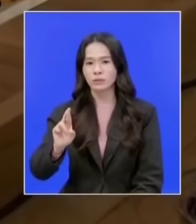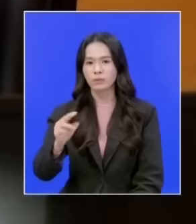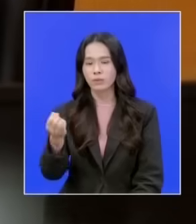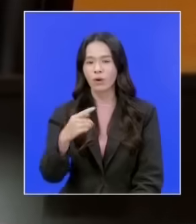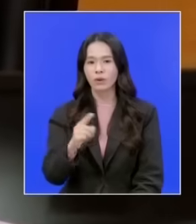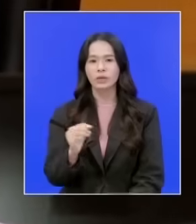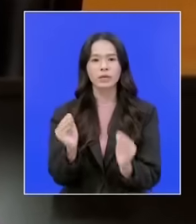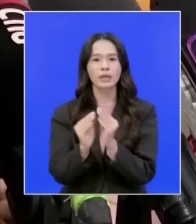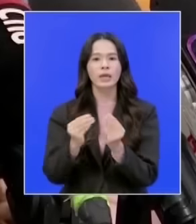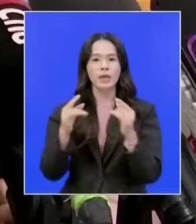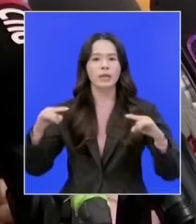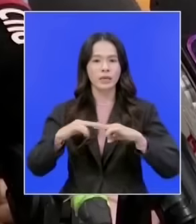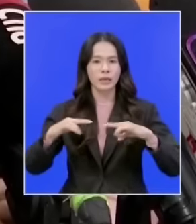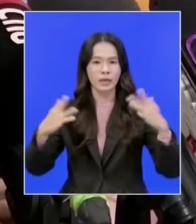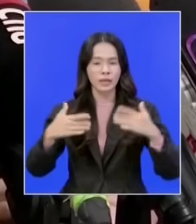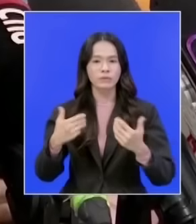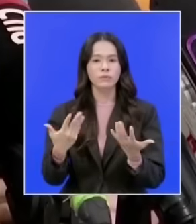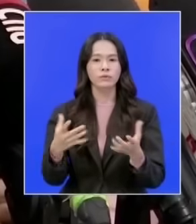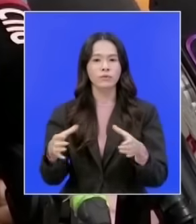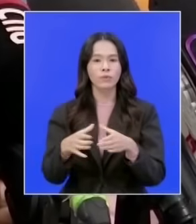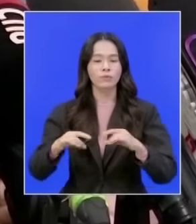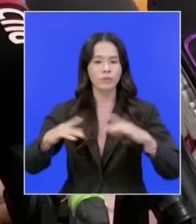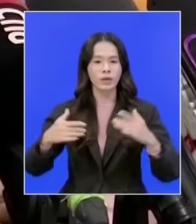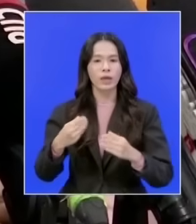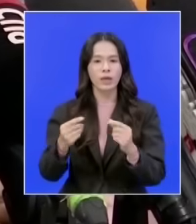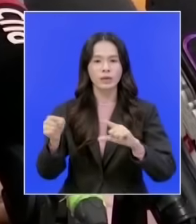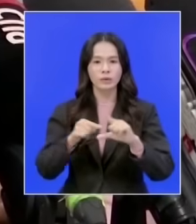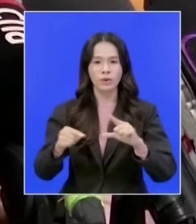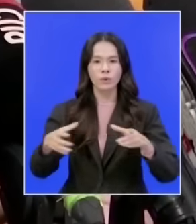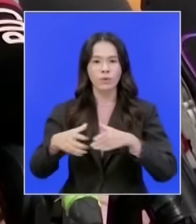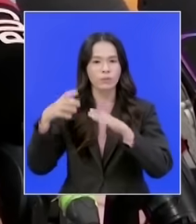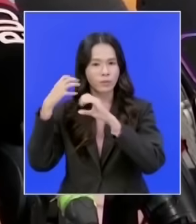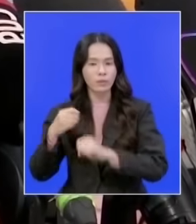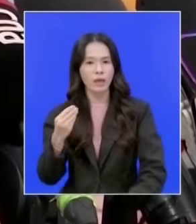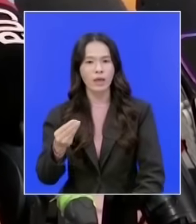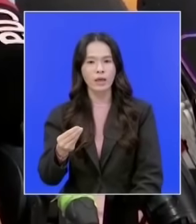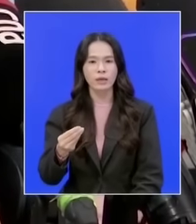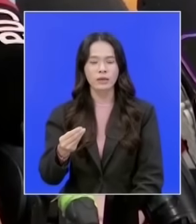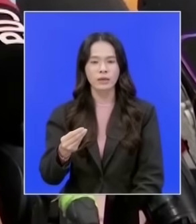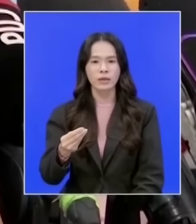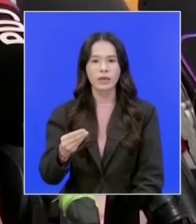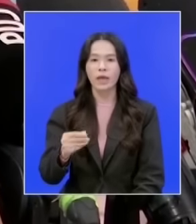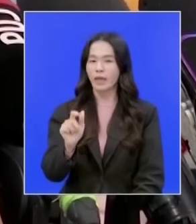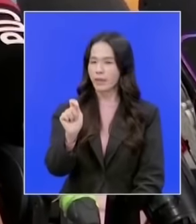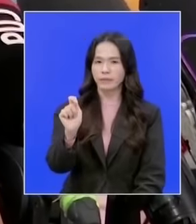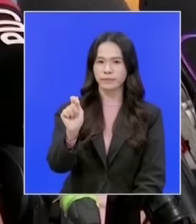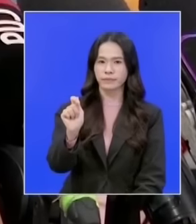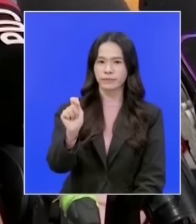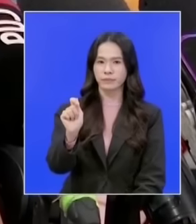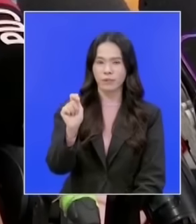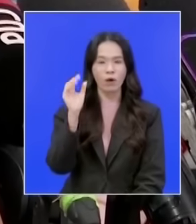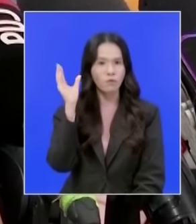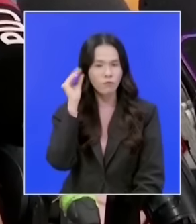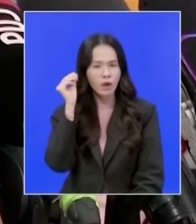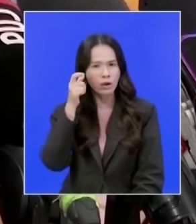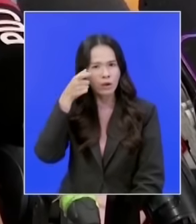ให้คะแนนฝ่ายค้านเลยนะจากก้าวไกลกับประชาธิปัตย์เนี่ยเขาบอกให้เป็นเกรด A เลยนะคือฟังแล้วก็